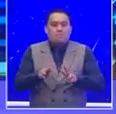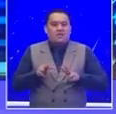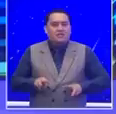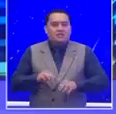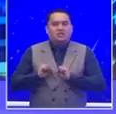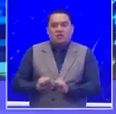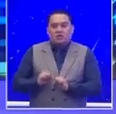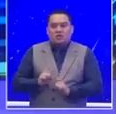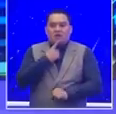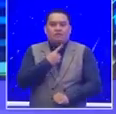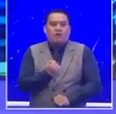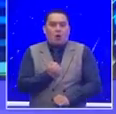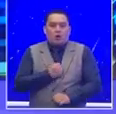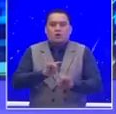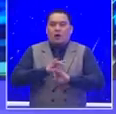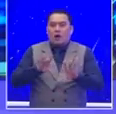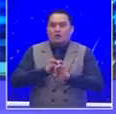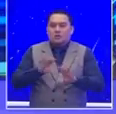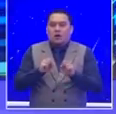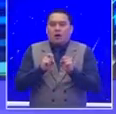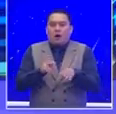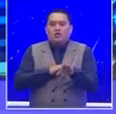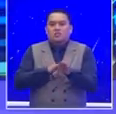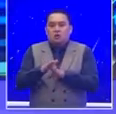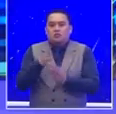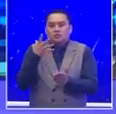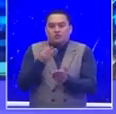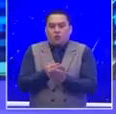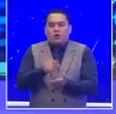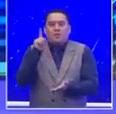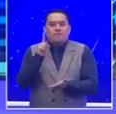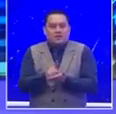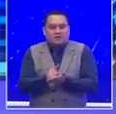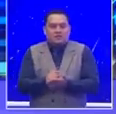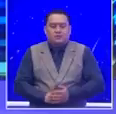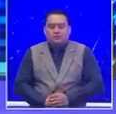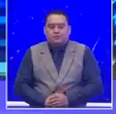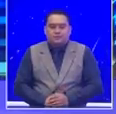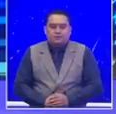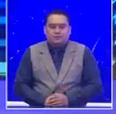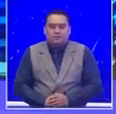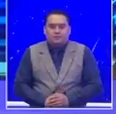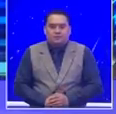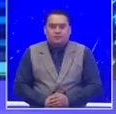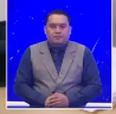Ермекбаев подробно разъяснил, кто и каким образом будет исполнять свой гражданский долг. Тему продолжит Азат